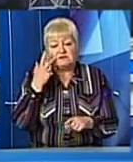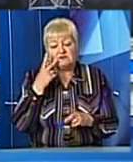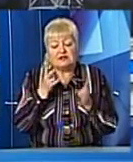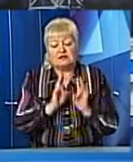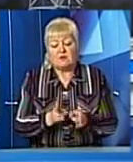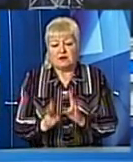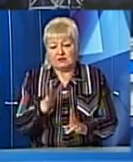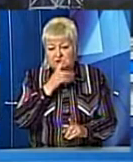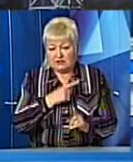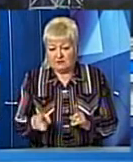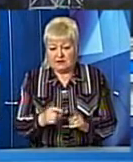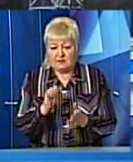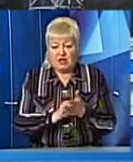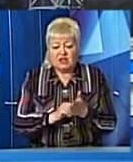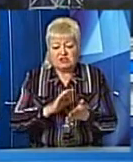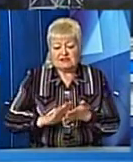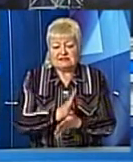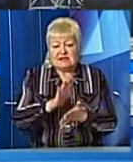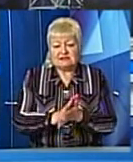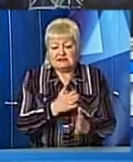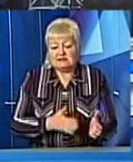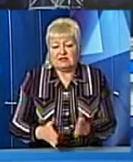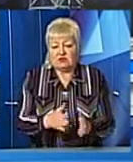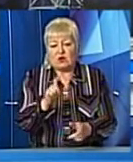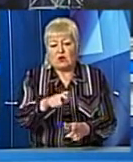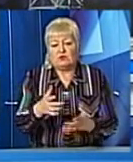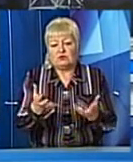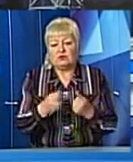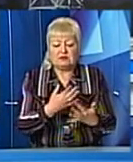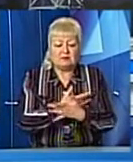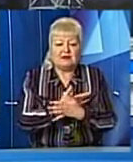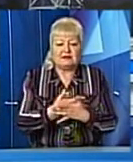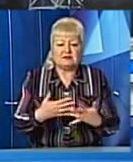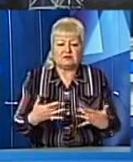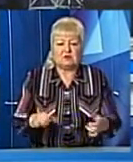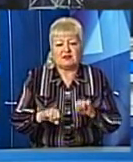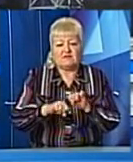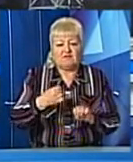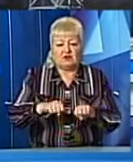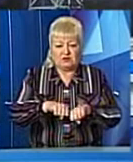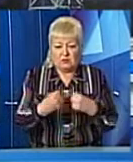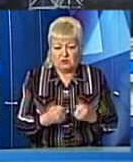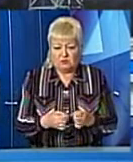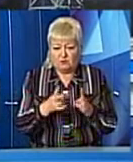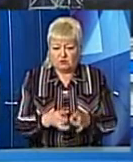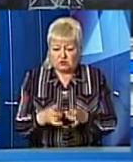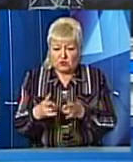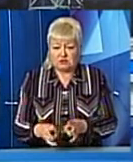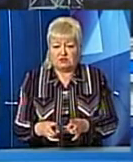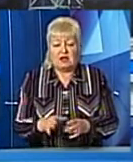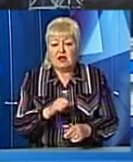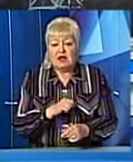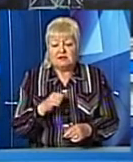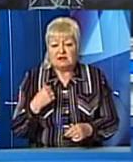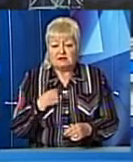період. Через слизькі дороги та тротуари люди зазвичай отримують різноманітні вивихи та пошкодження. Однак не лише самі